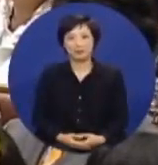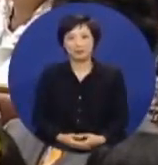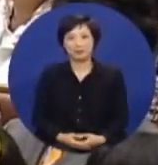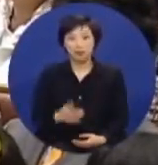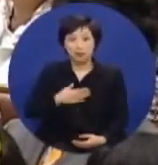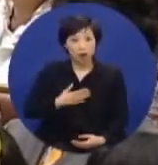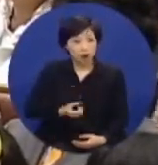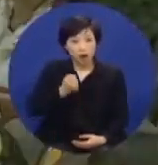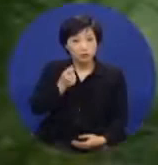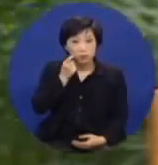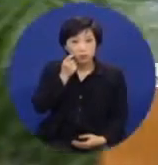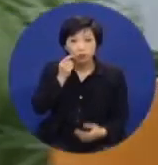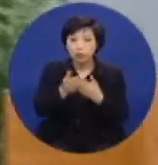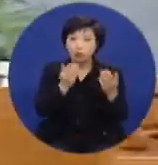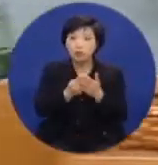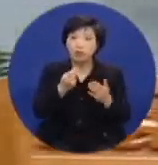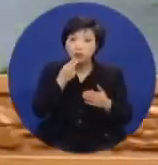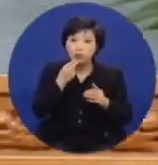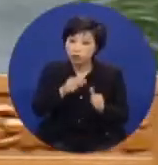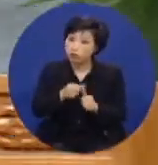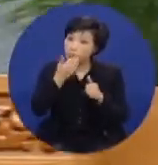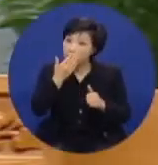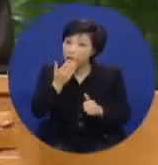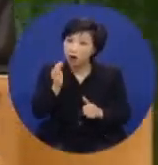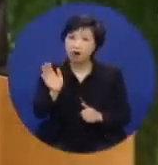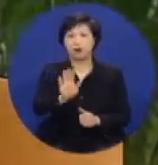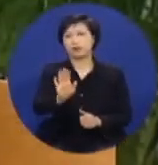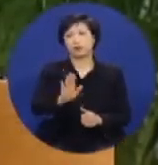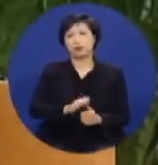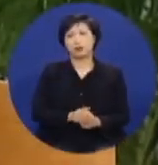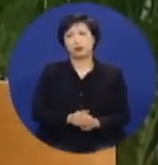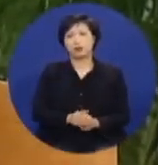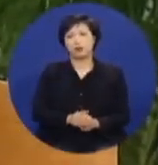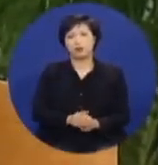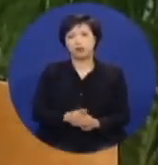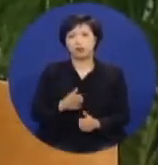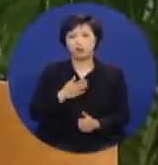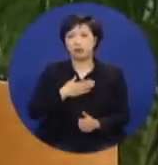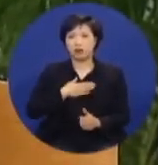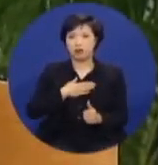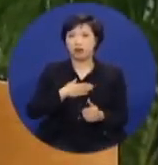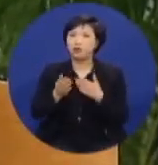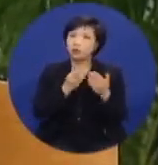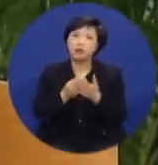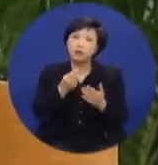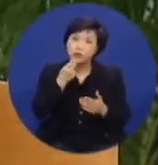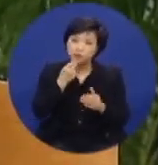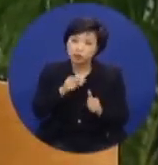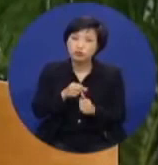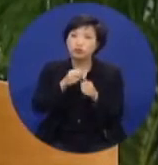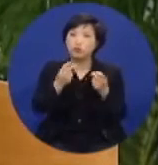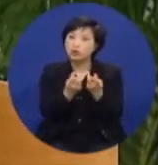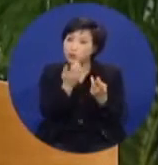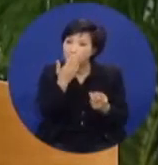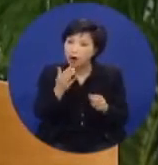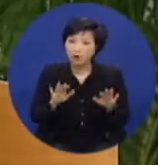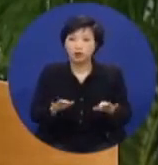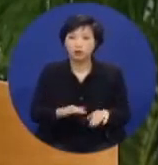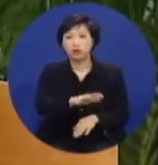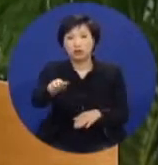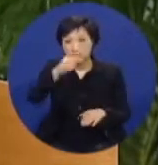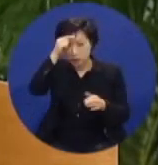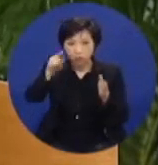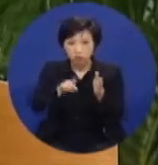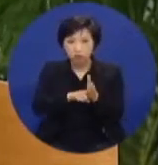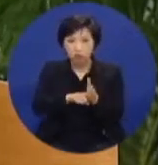앙 가진 사람이 무슨 구워진 야 안 가진 사람이 무슨 구원이 요 기독교는 지름이 하냐